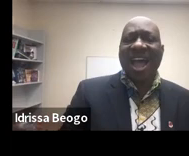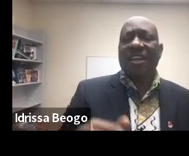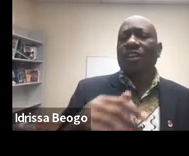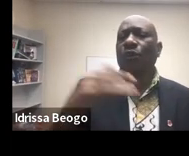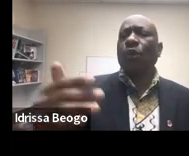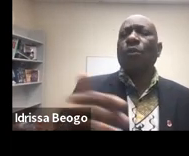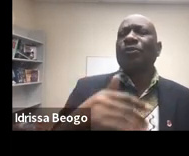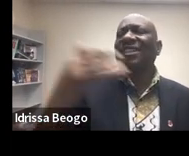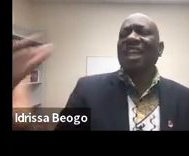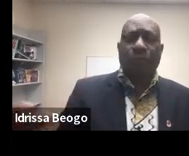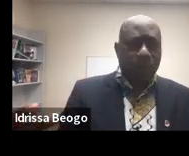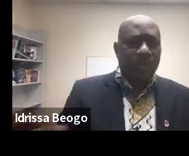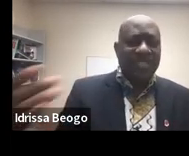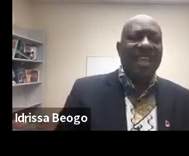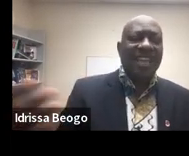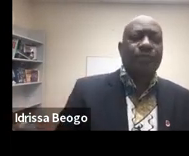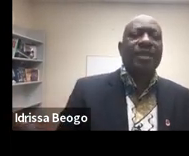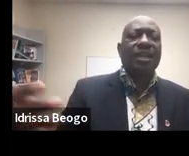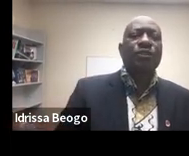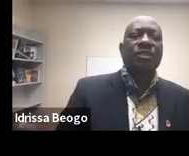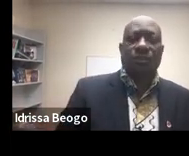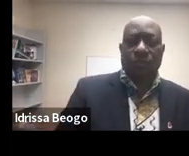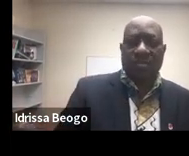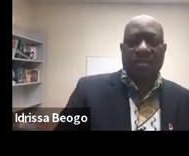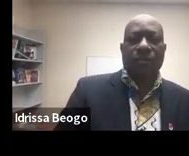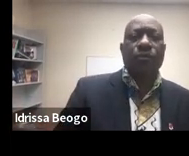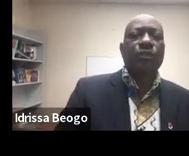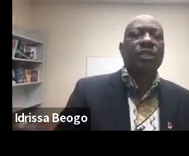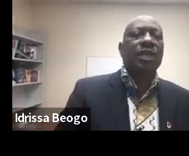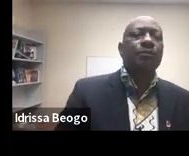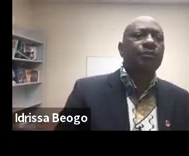en bas, que très peu étaient experts dans l'utilisation de